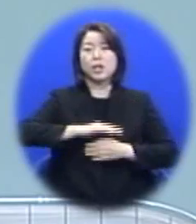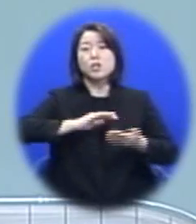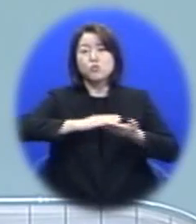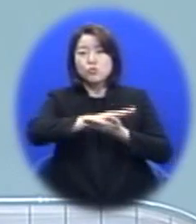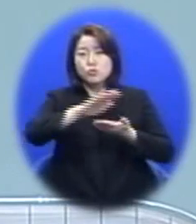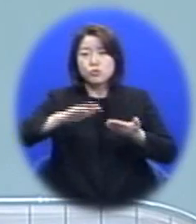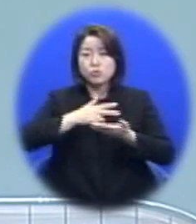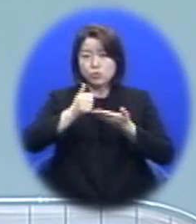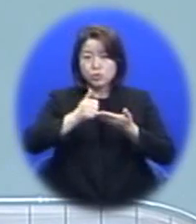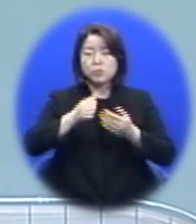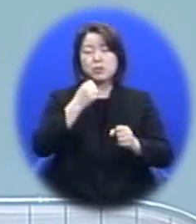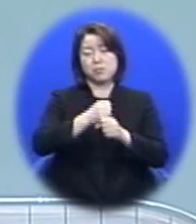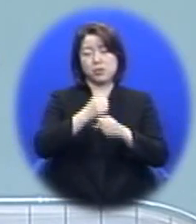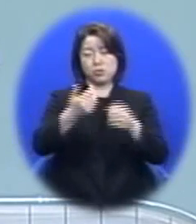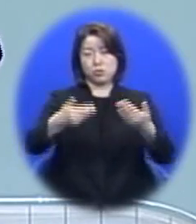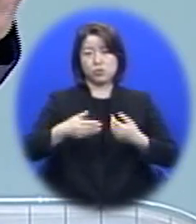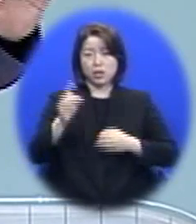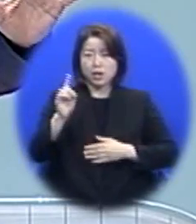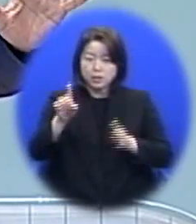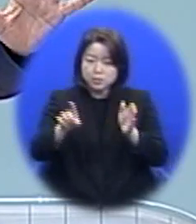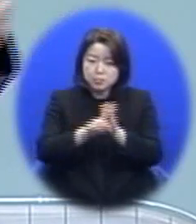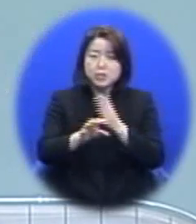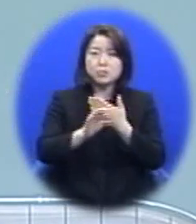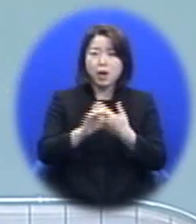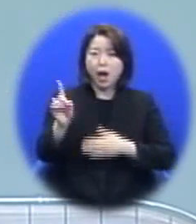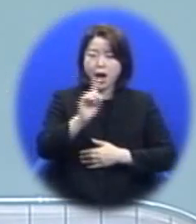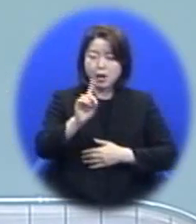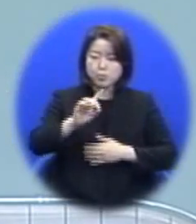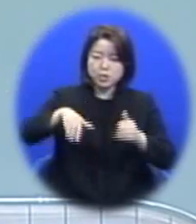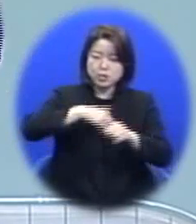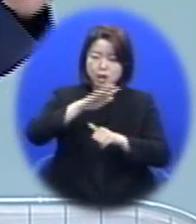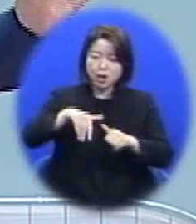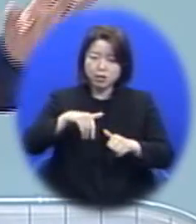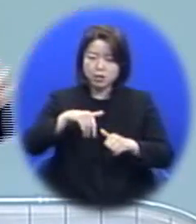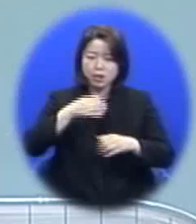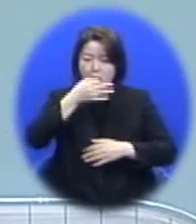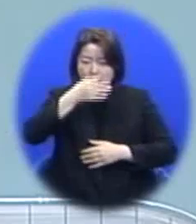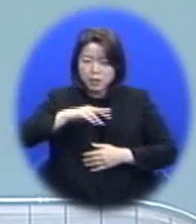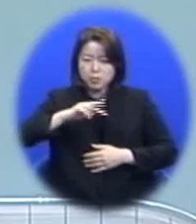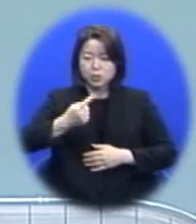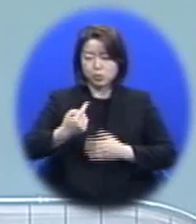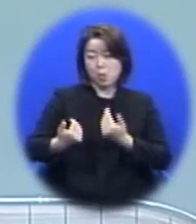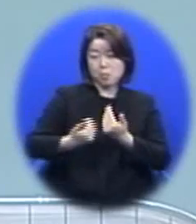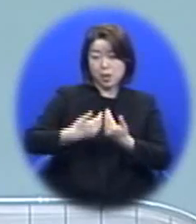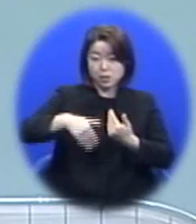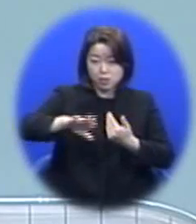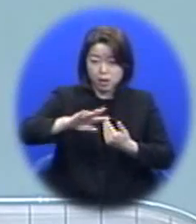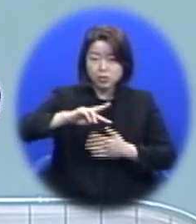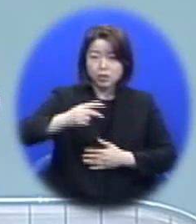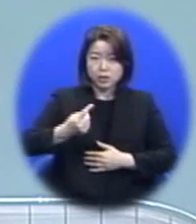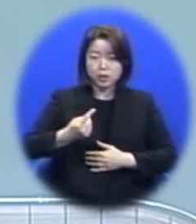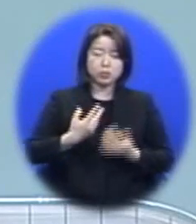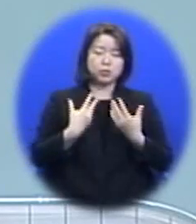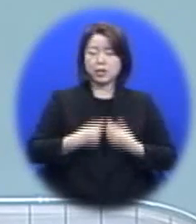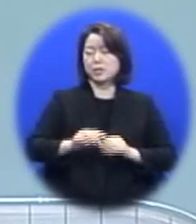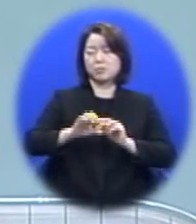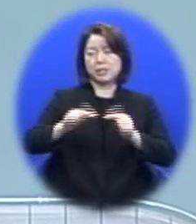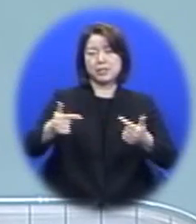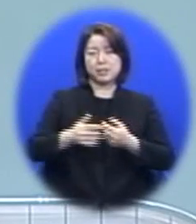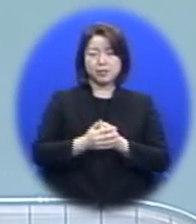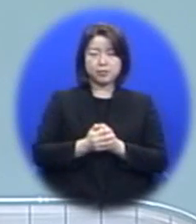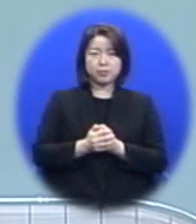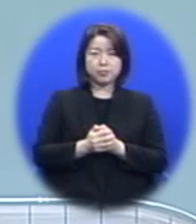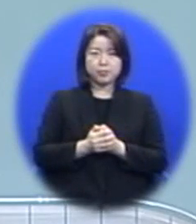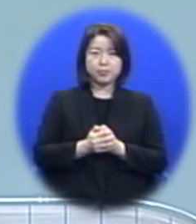믿으면 아무리 상황이 절망적인 것 같아도 반대로 가는 것 같아도 낙심하지 않습니다.